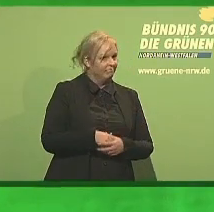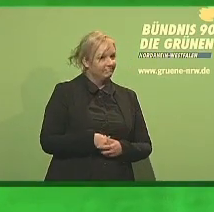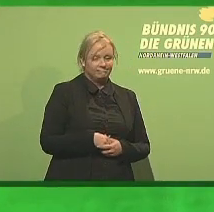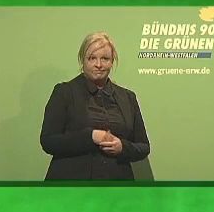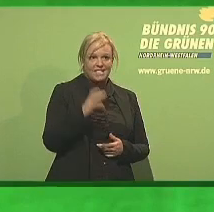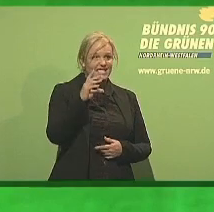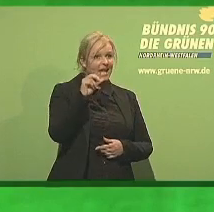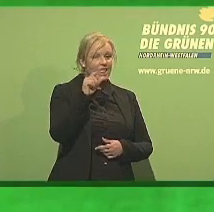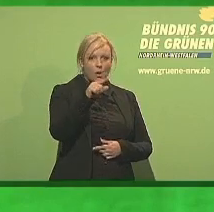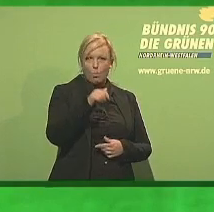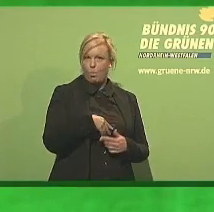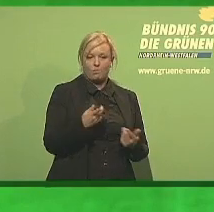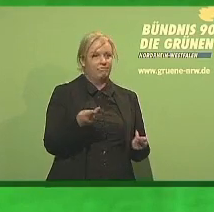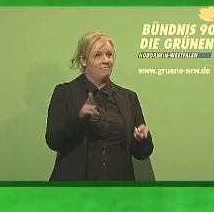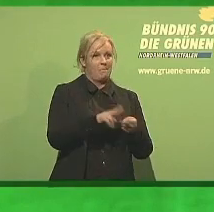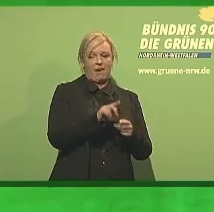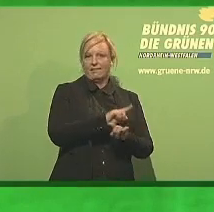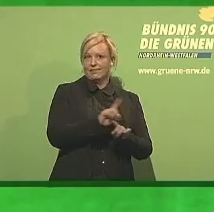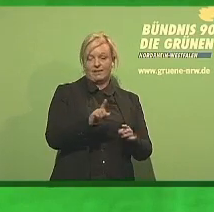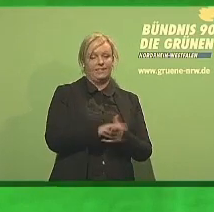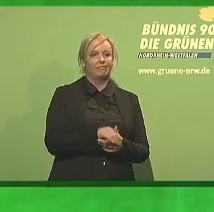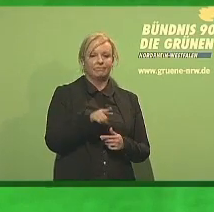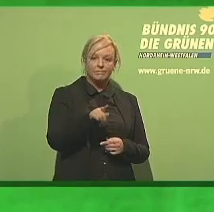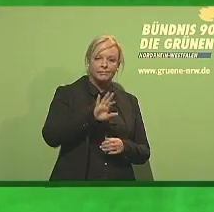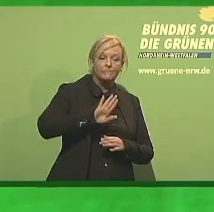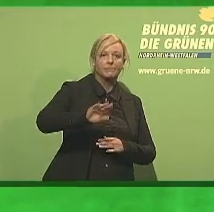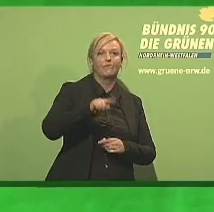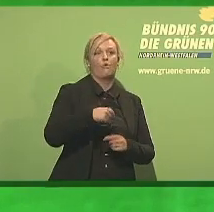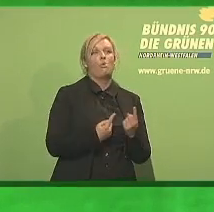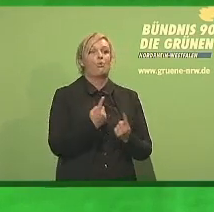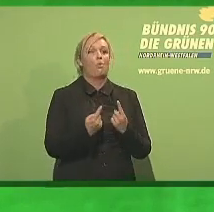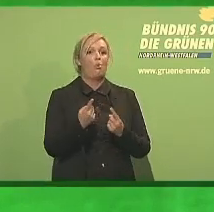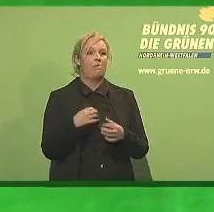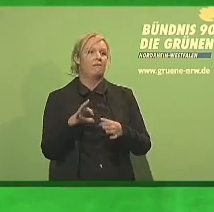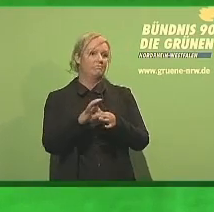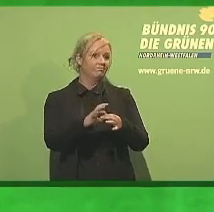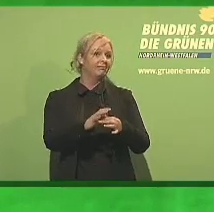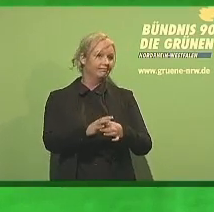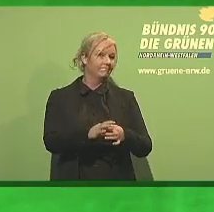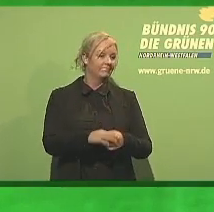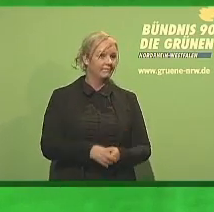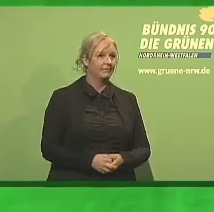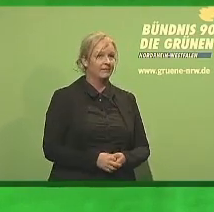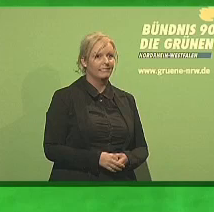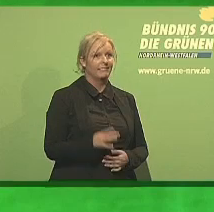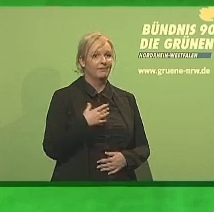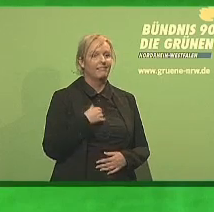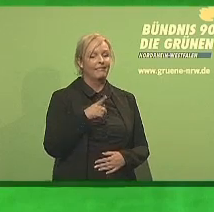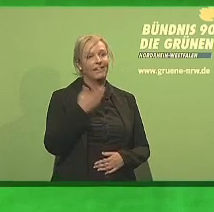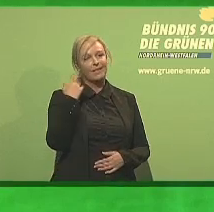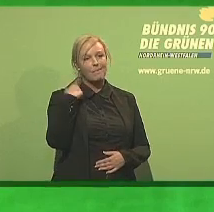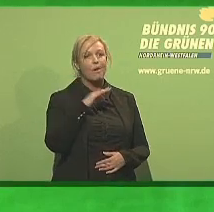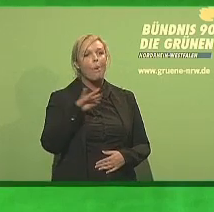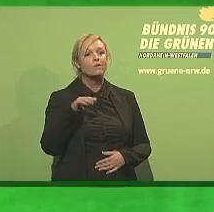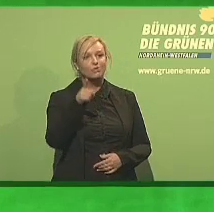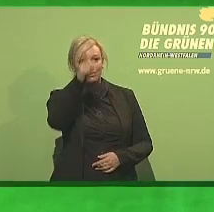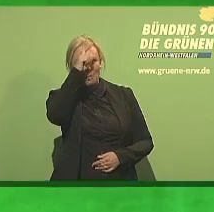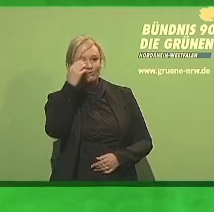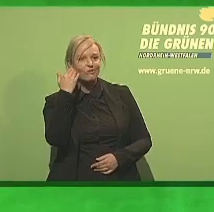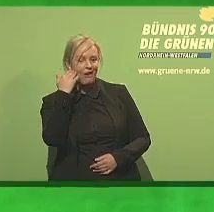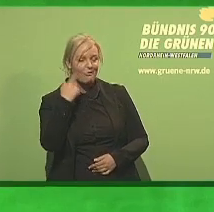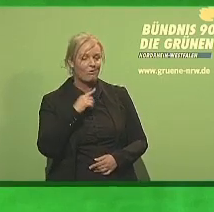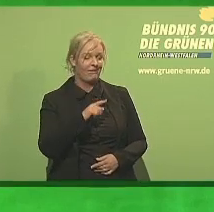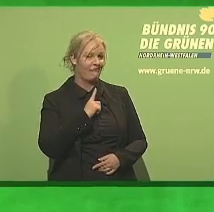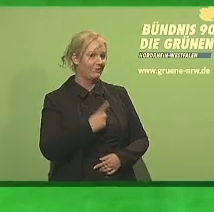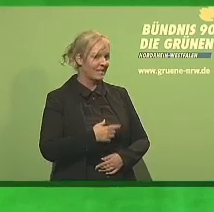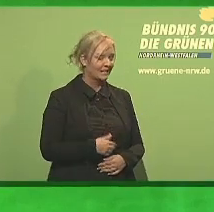zu Hause ist, sondern bei Bündnis 90 Die Grünen. Es hat übrigens auch damit zu tun, ich als Ossi darf sowas sagen, das Wahlergebnis